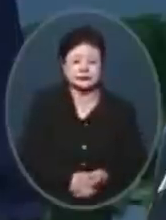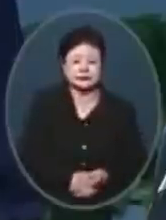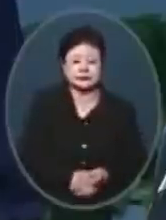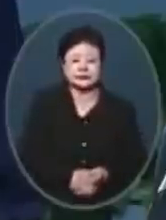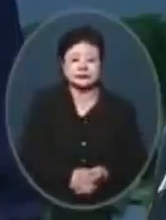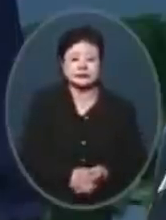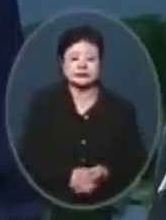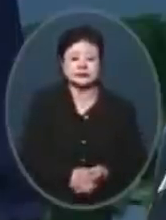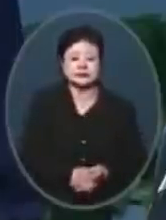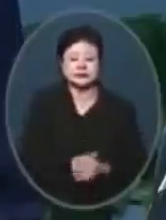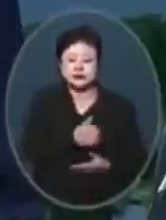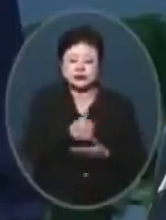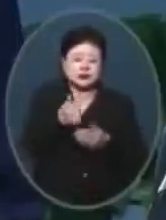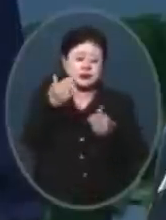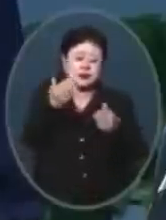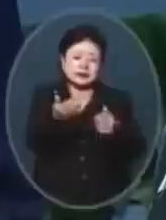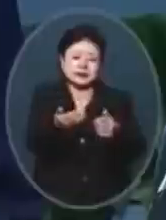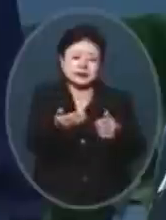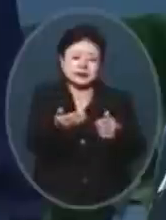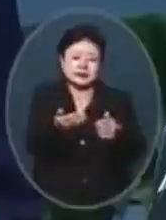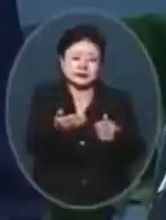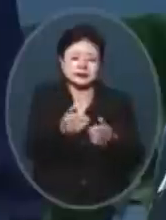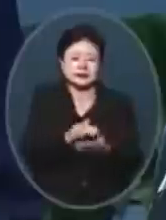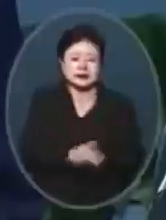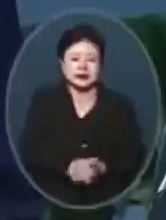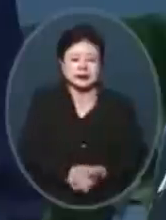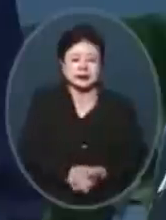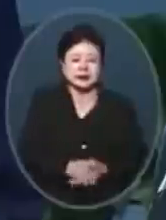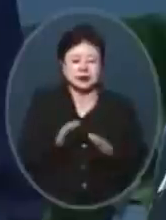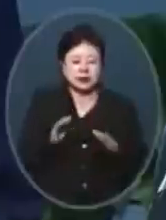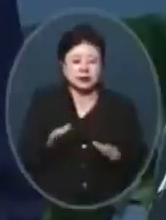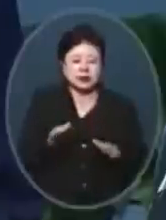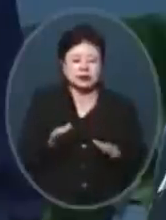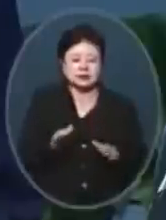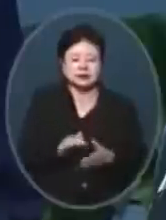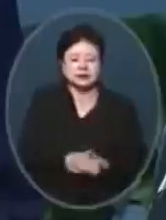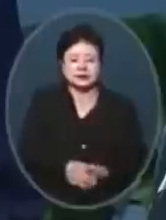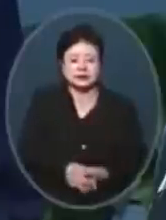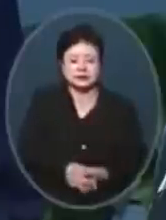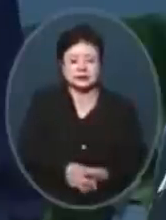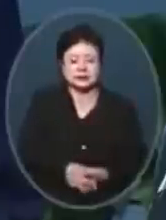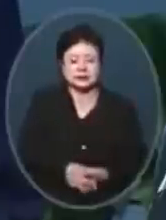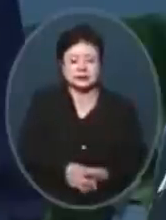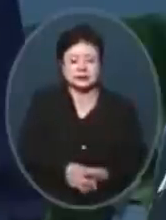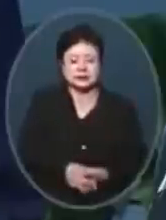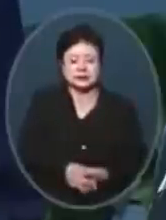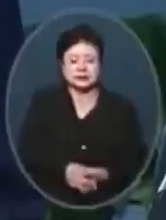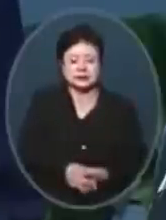우리 주님께서는 오늘날도